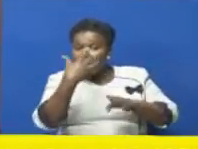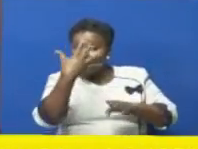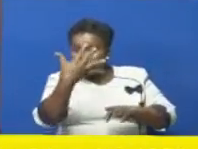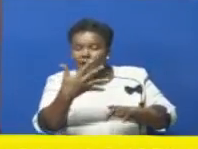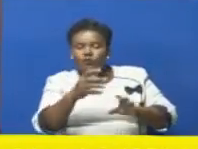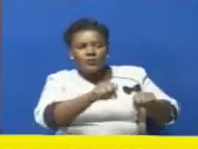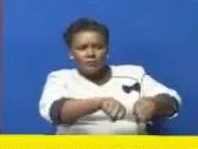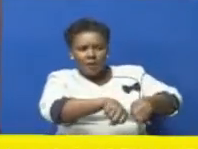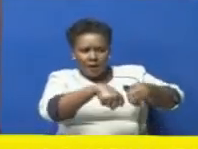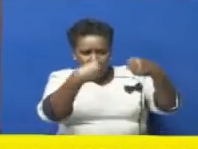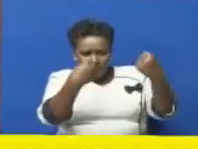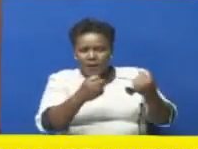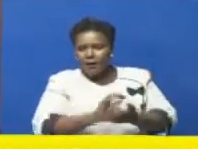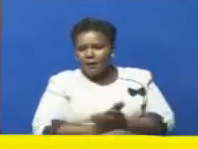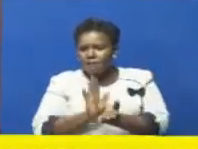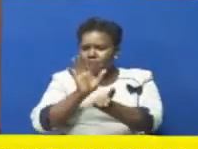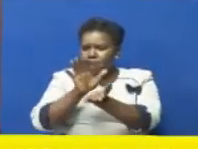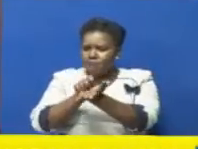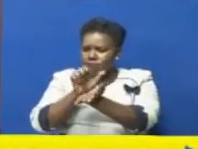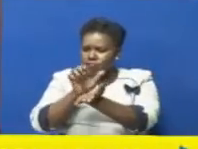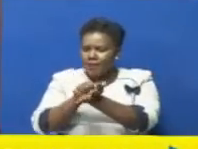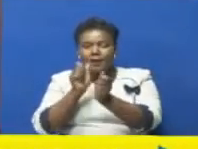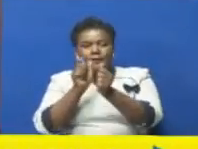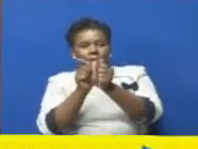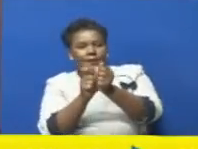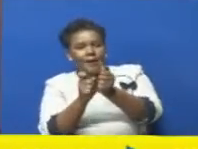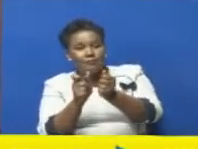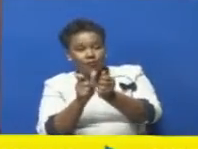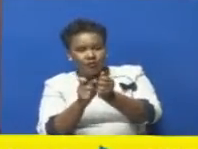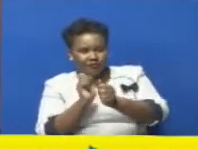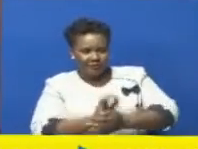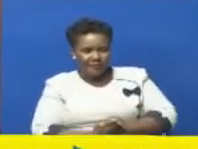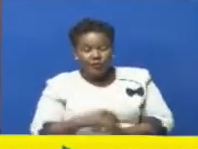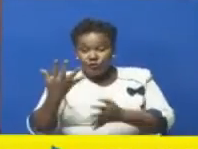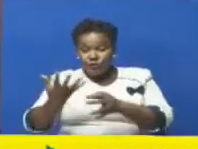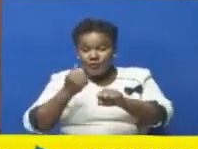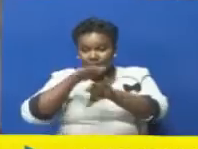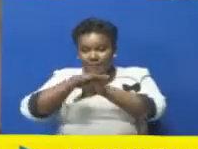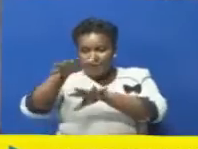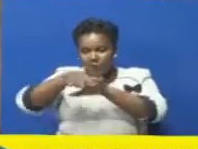mpunga, mchele na mahindi. Taarifa zaidi na mwanahabari wetu Jose Cheyo.